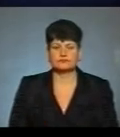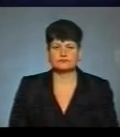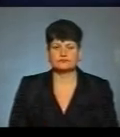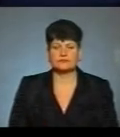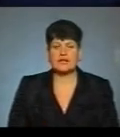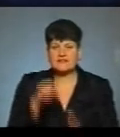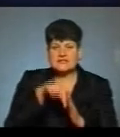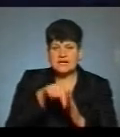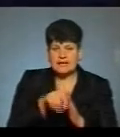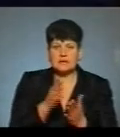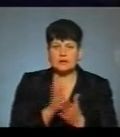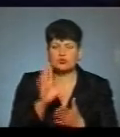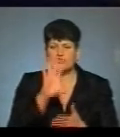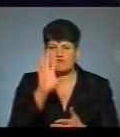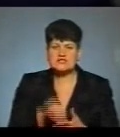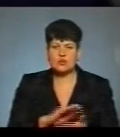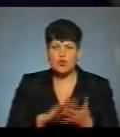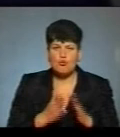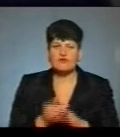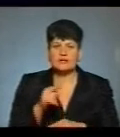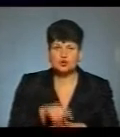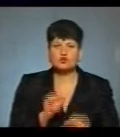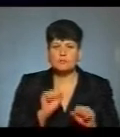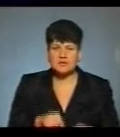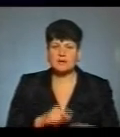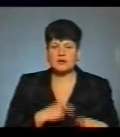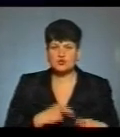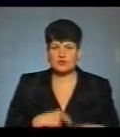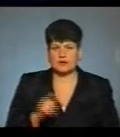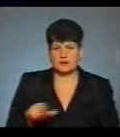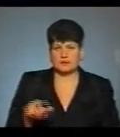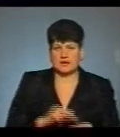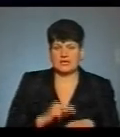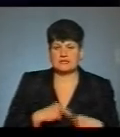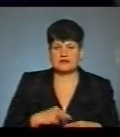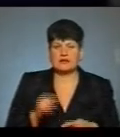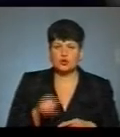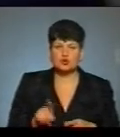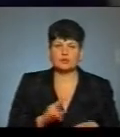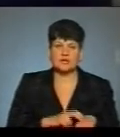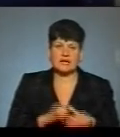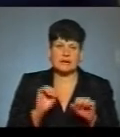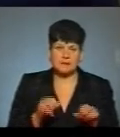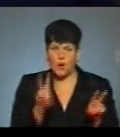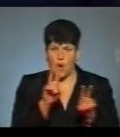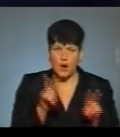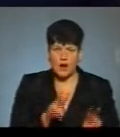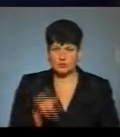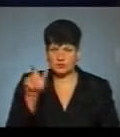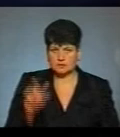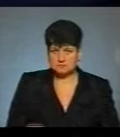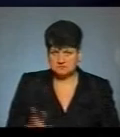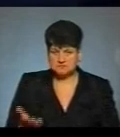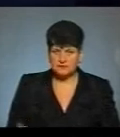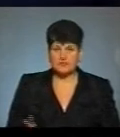Всередині мають бути всі умови для того, щоб міг працювати персонал. Для роботи щось має бути для того, щоб лікар міг оглянути пацієнта.